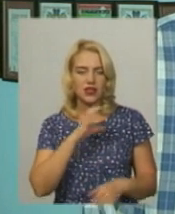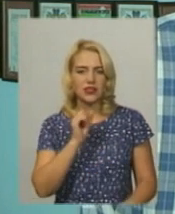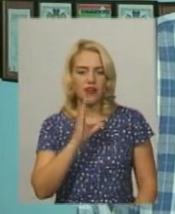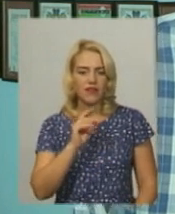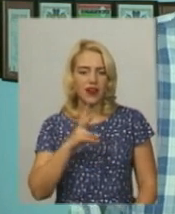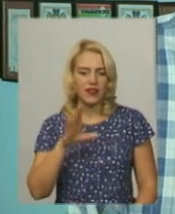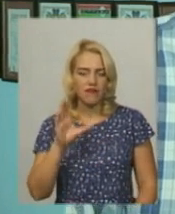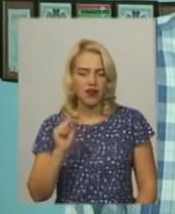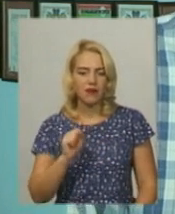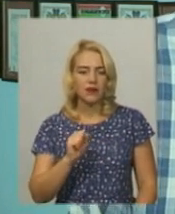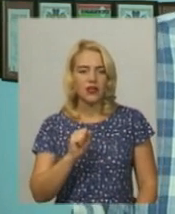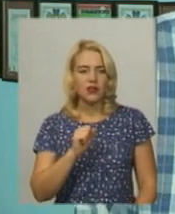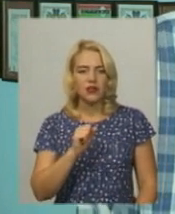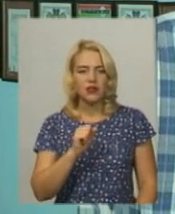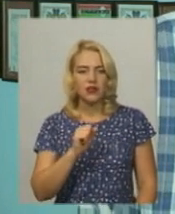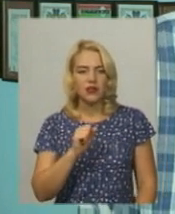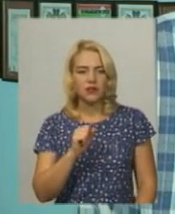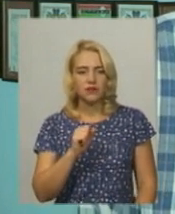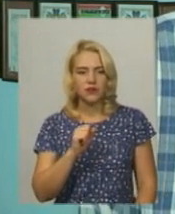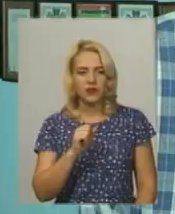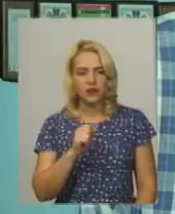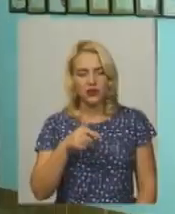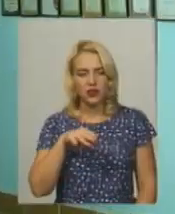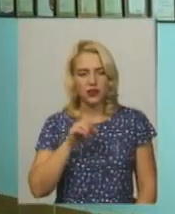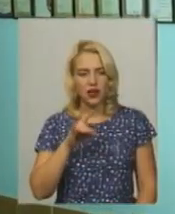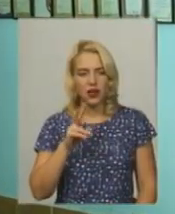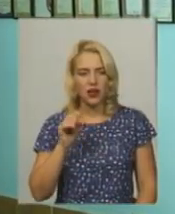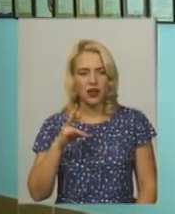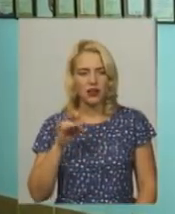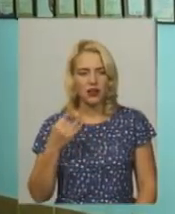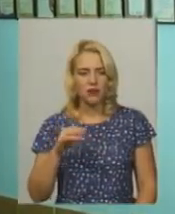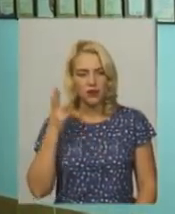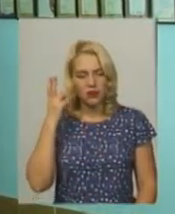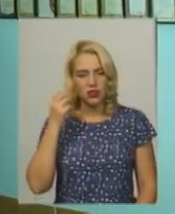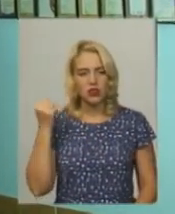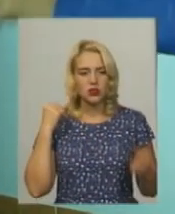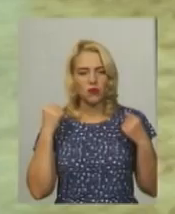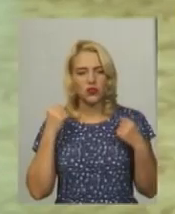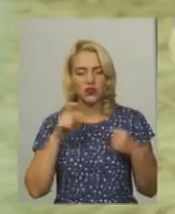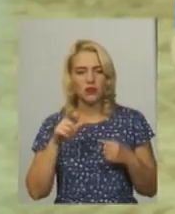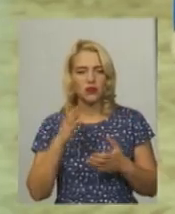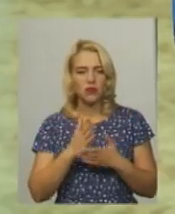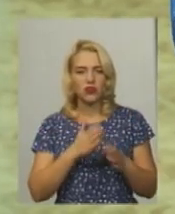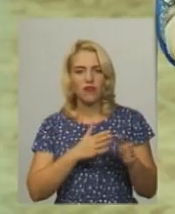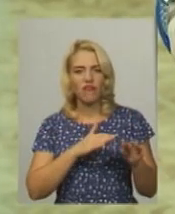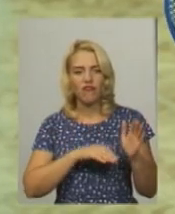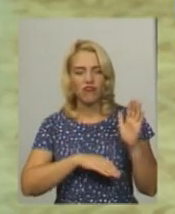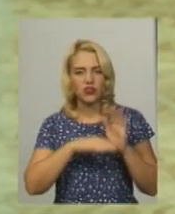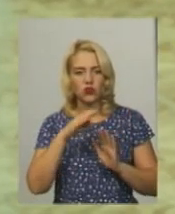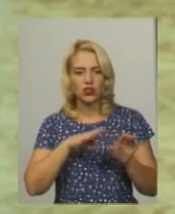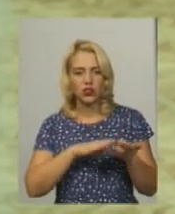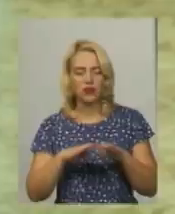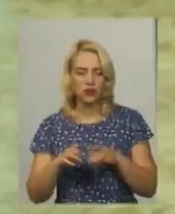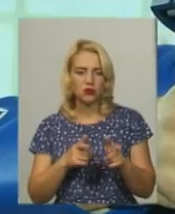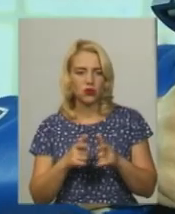Анастасія, Тарканій Маргарита і Гілевич Кристина. Хмельницькі спортсмени мають високий рівень підготовки, додає Петро